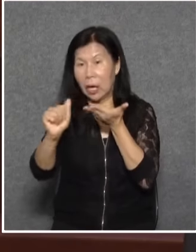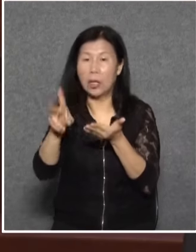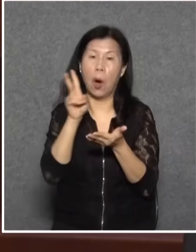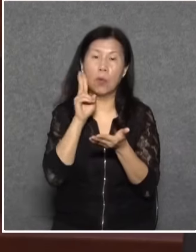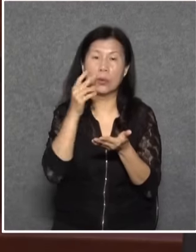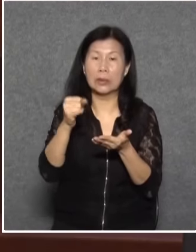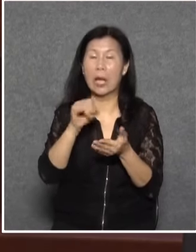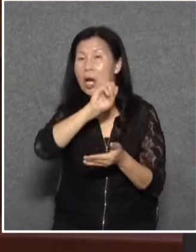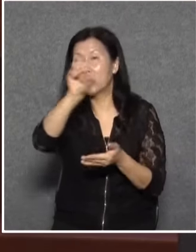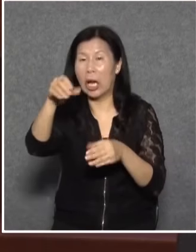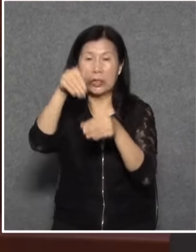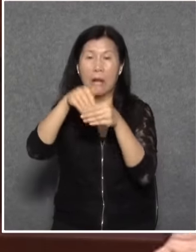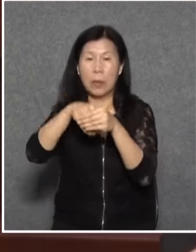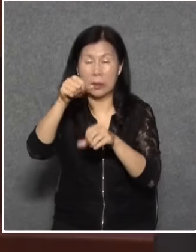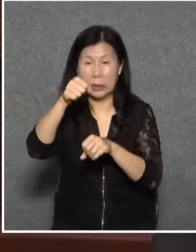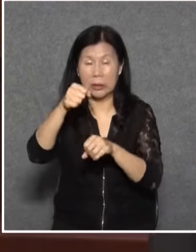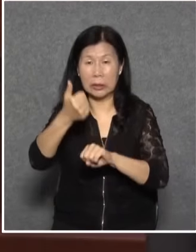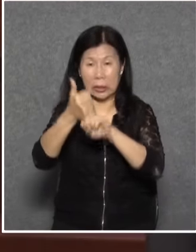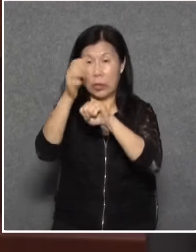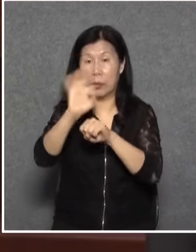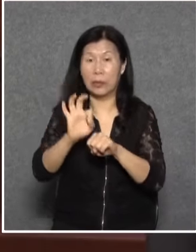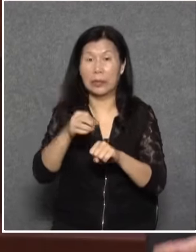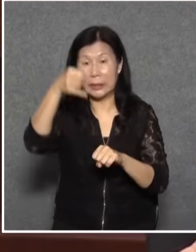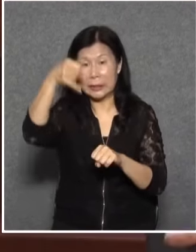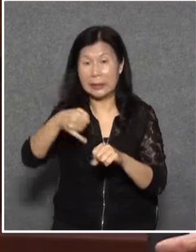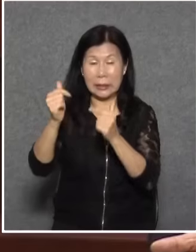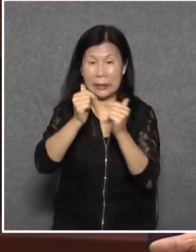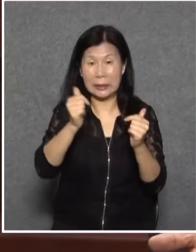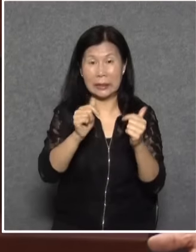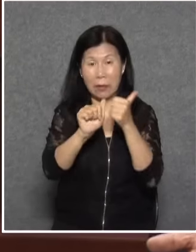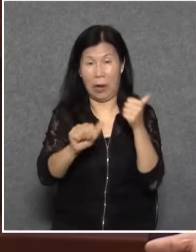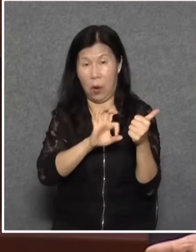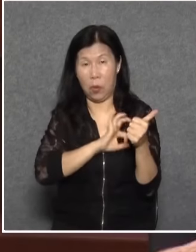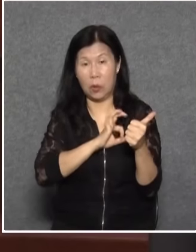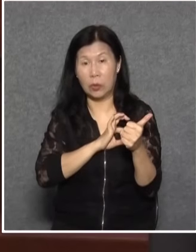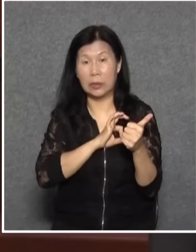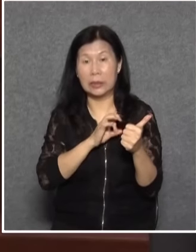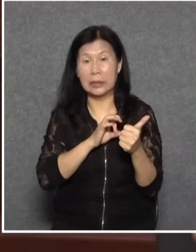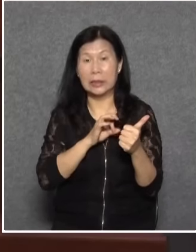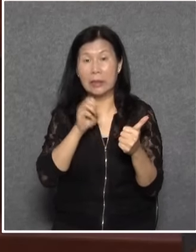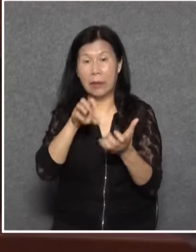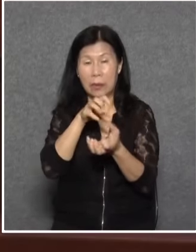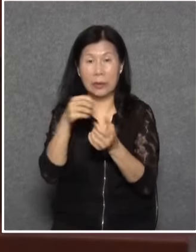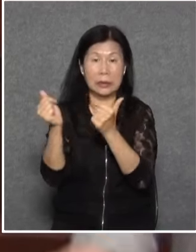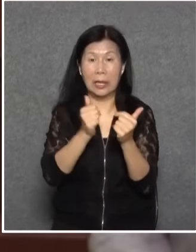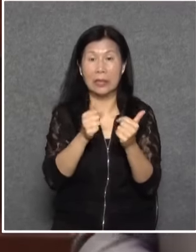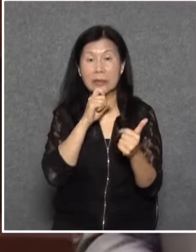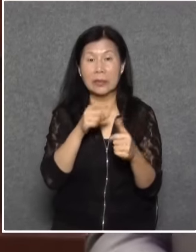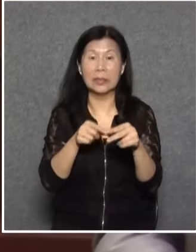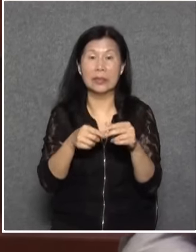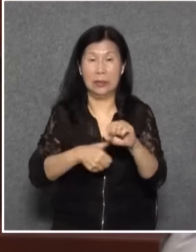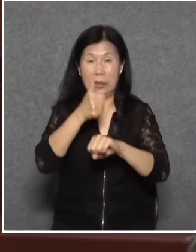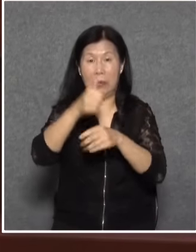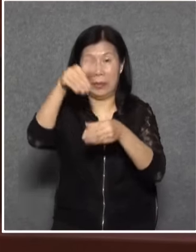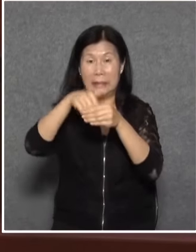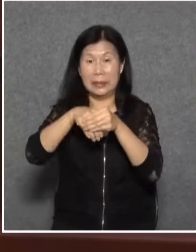都叫人唔好投票，咁我冇計啦，係咪？咁我以後繼續都會喺法案委員會度。搞到你天，不過冇得繼續啦，我選唔到就咁啊！